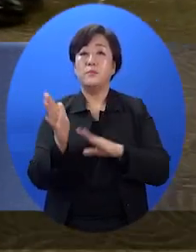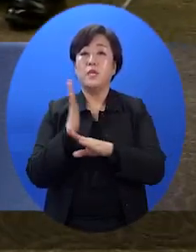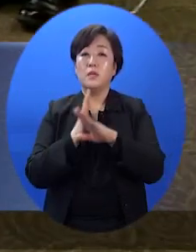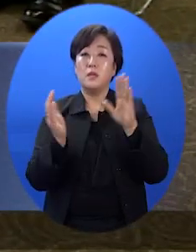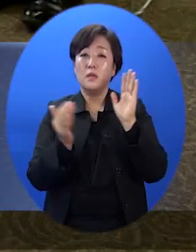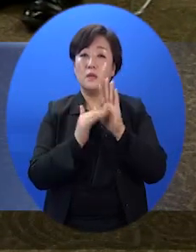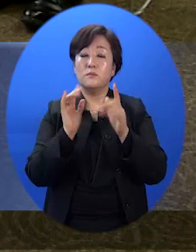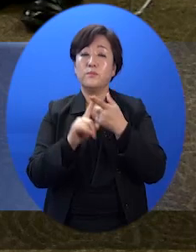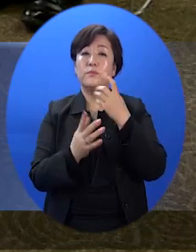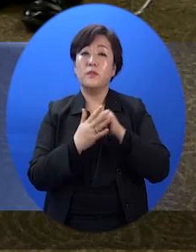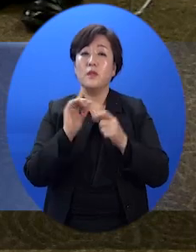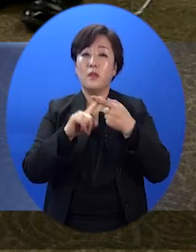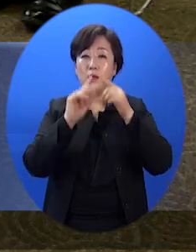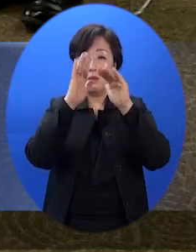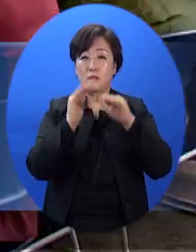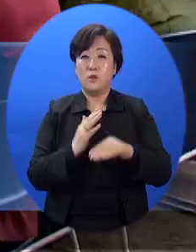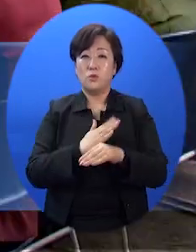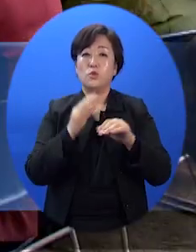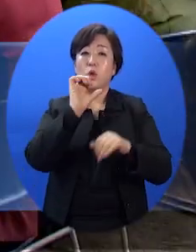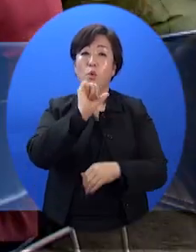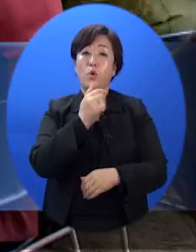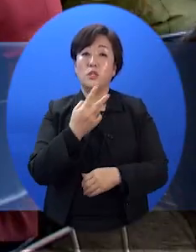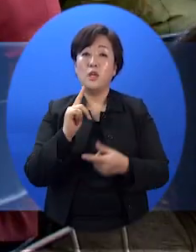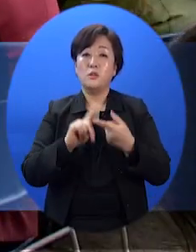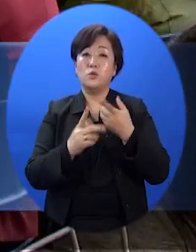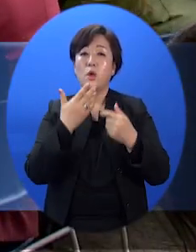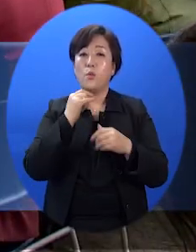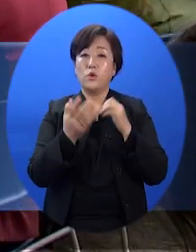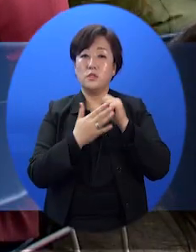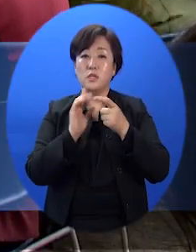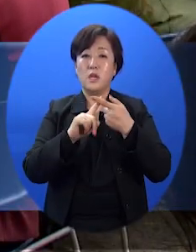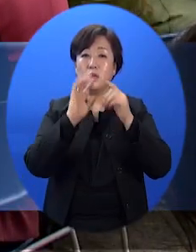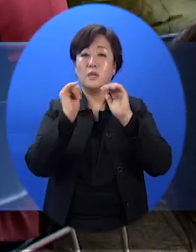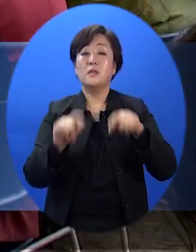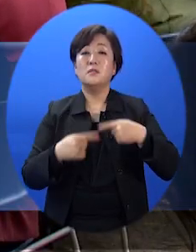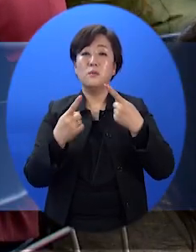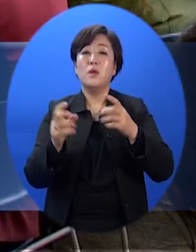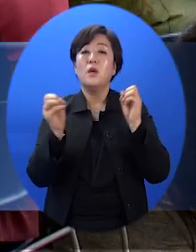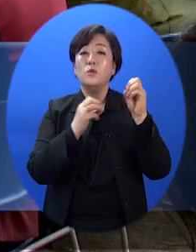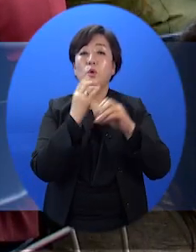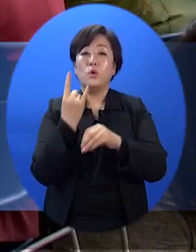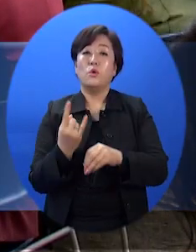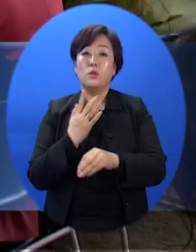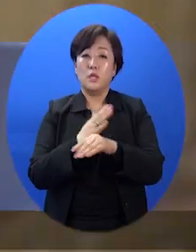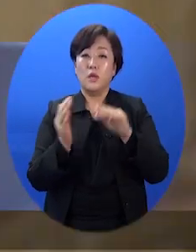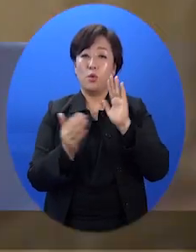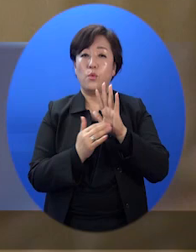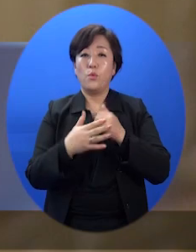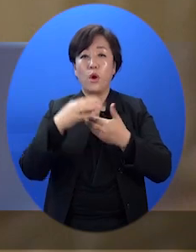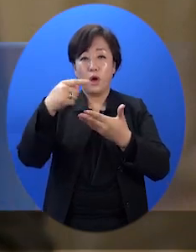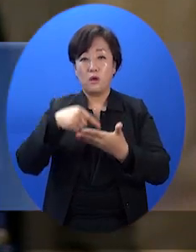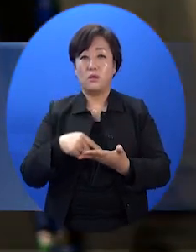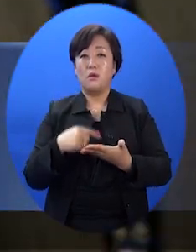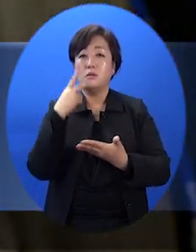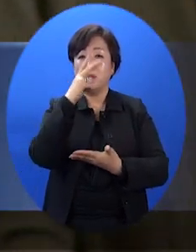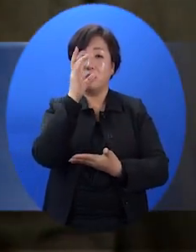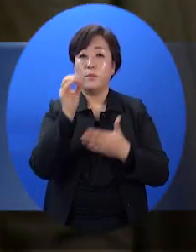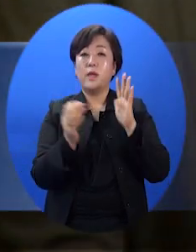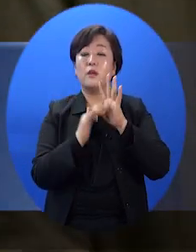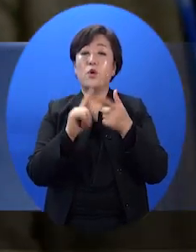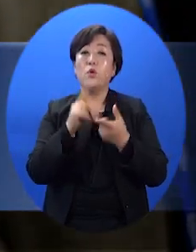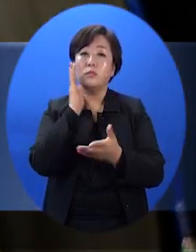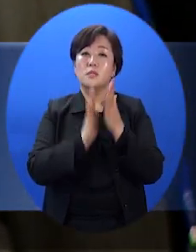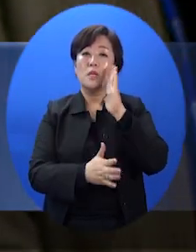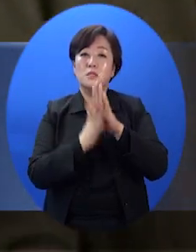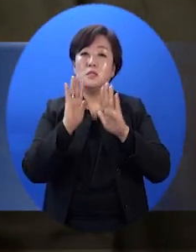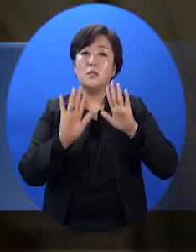이날 공청회에서는 5대 영역별 복지기준 선안에 대한 참여자 토론 및 의견 수렴 등이 진행됐습니다.